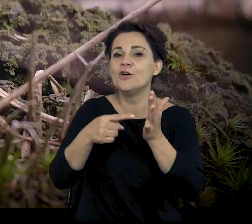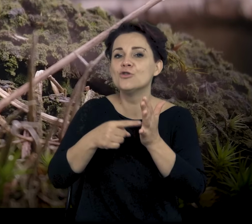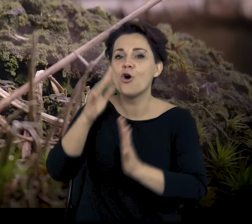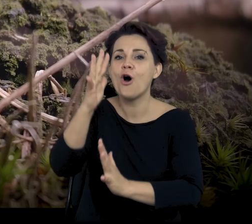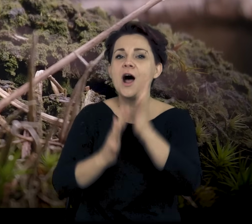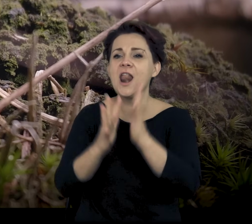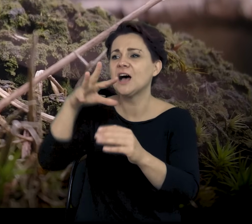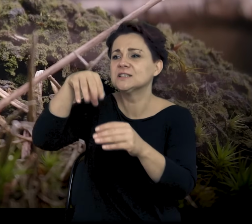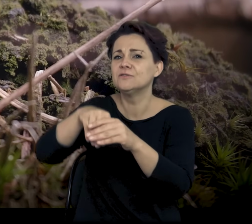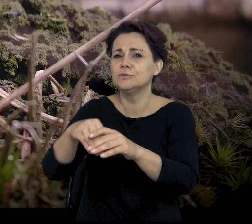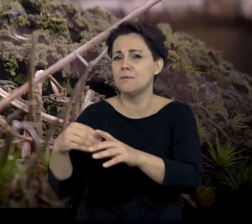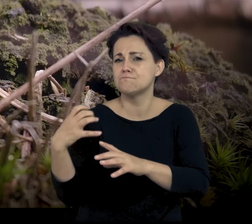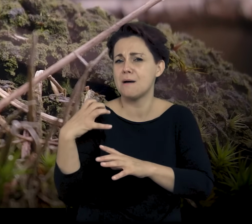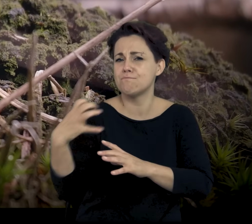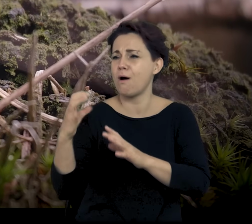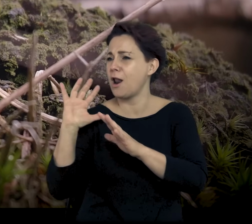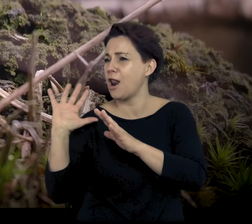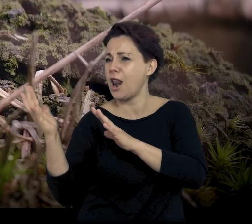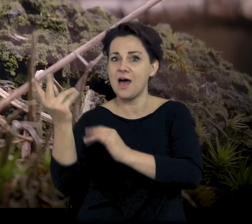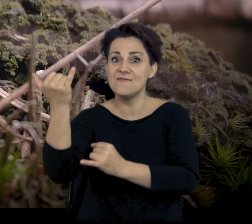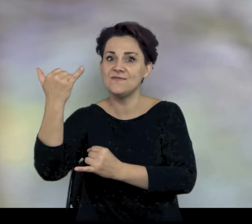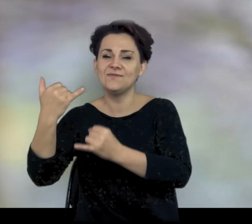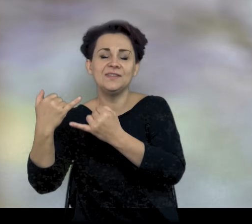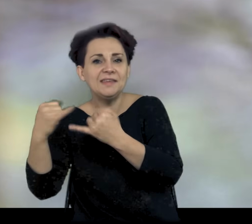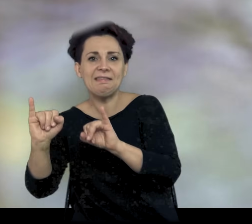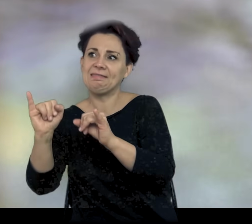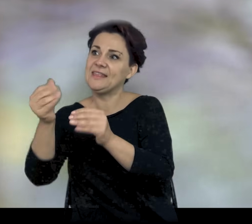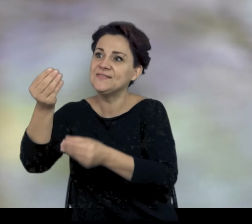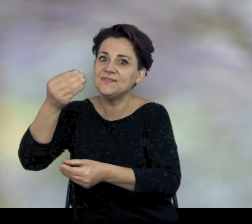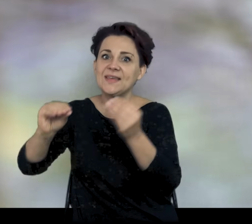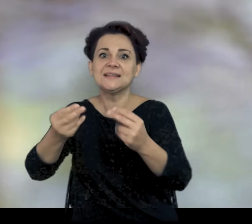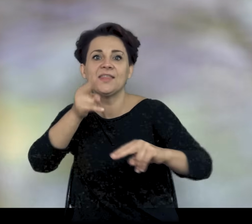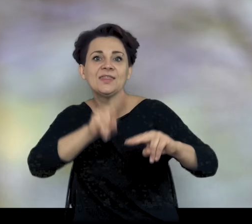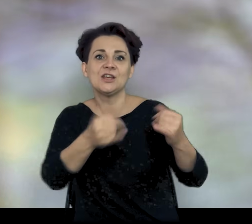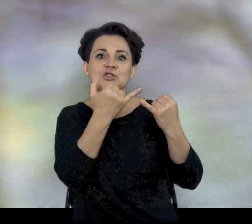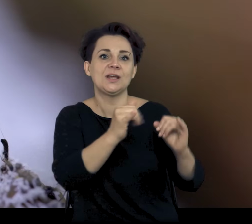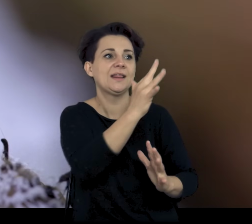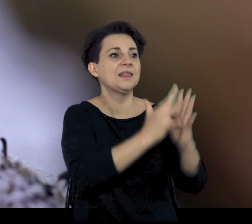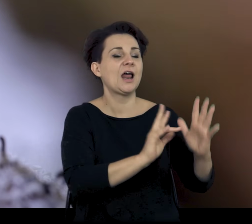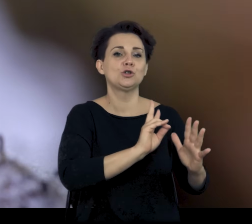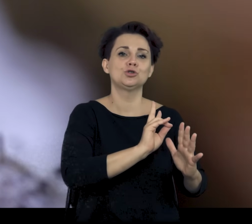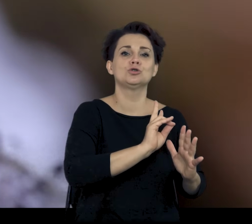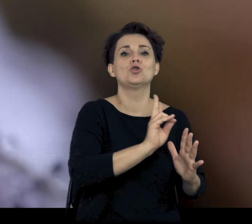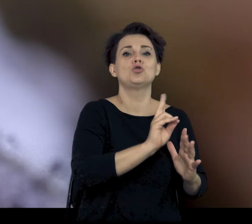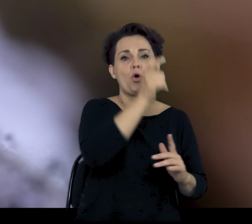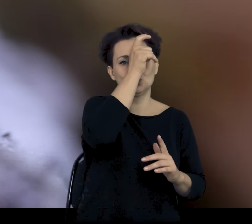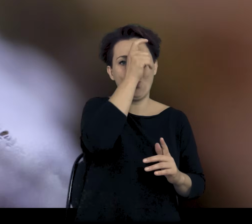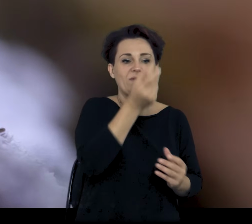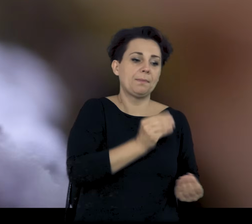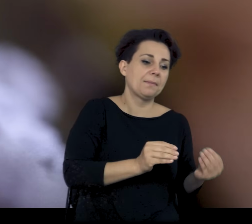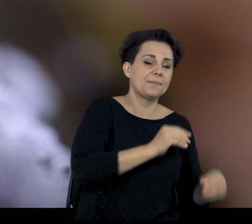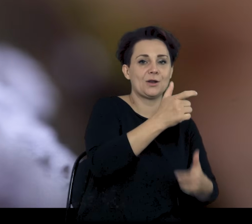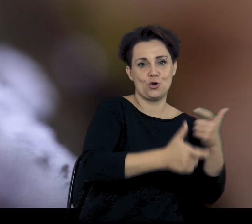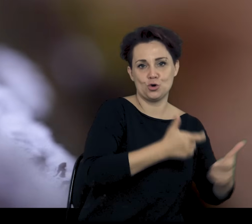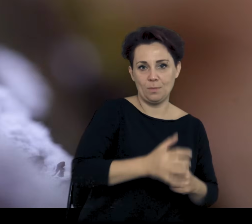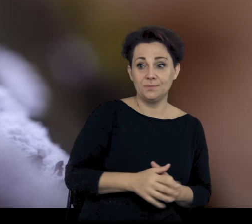w rozmaite formy życia, w rozmaite gatunki, niż jakikolwiek inny las kształtowany ręką człowieka. Bardzo ważny jest taki